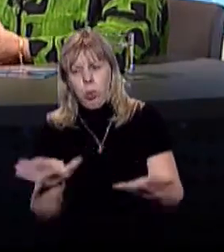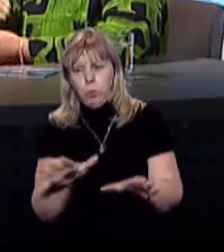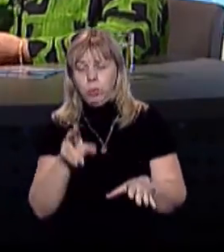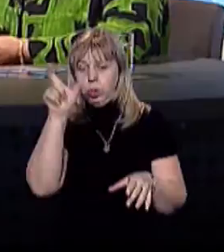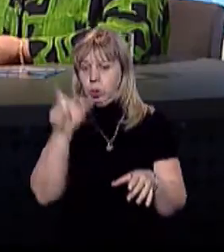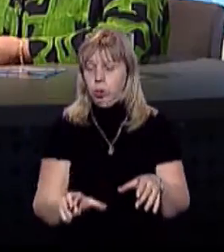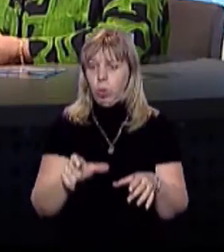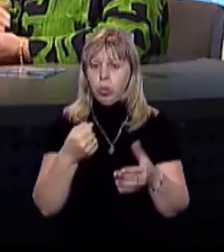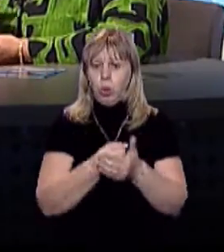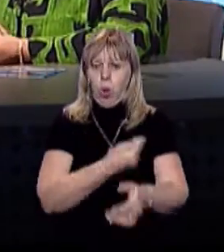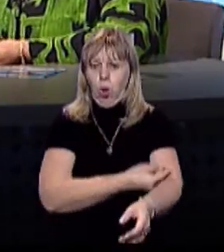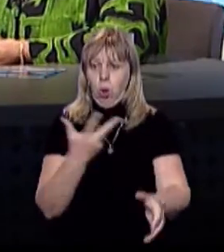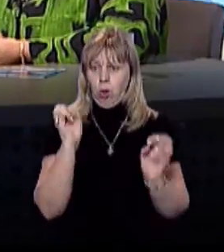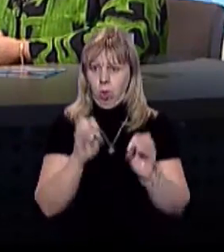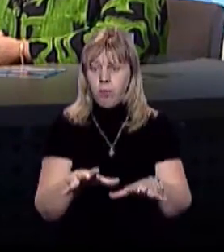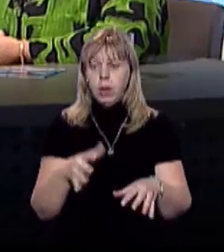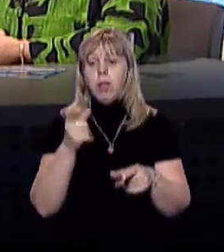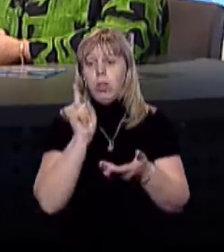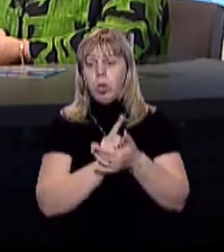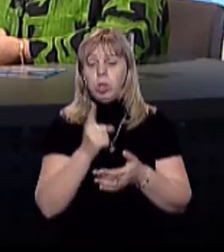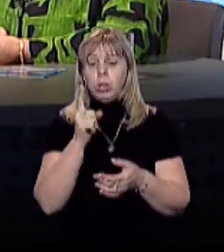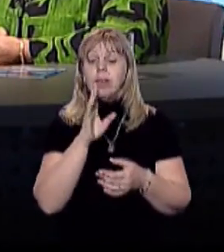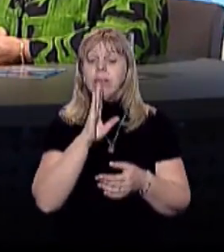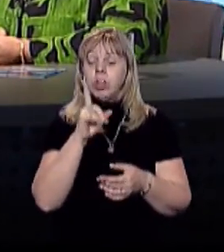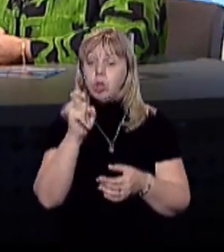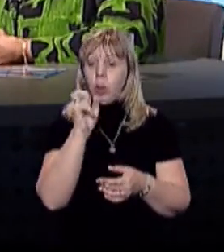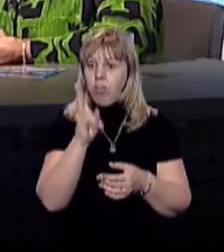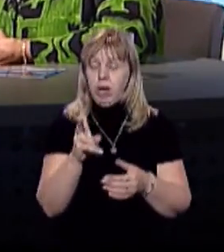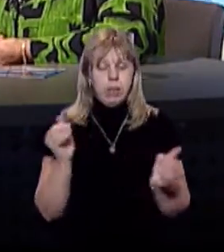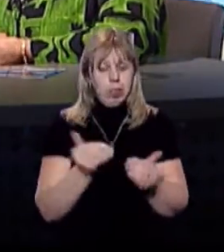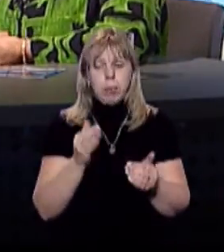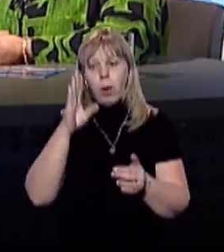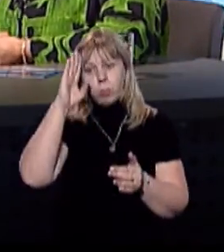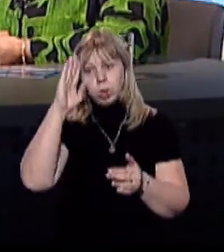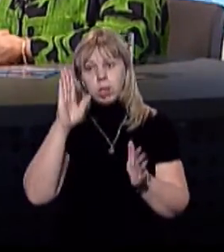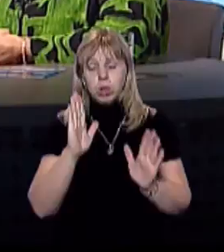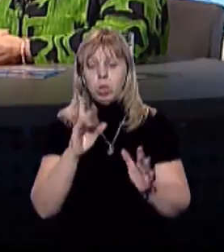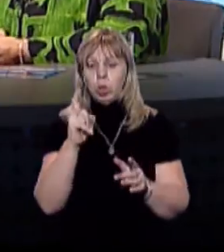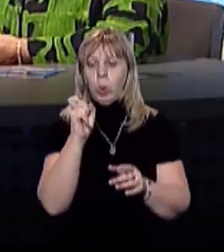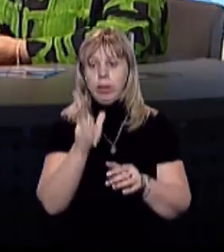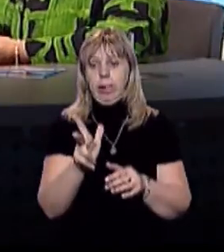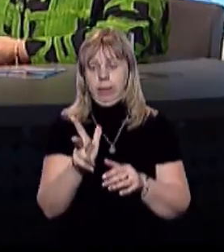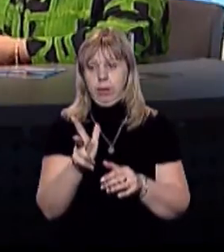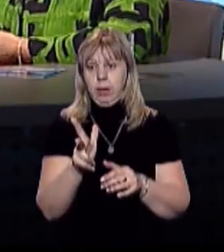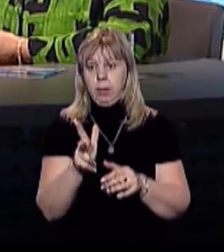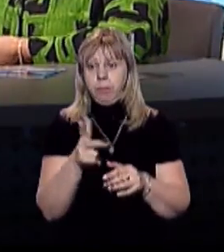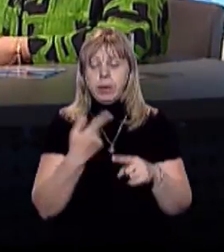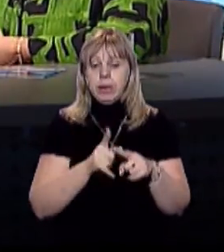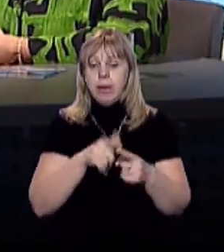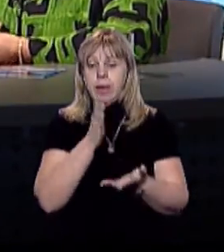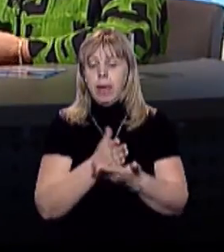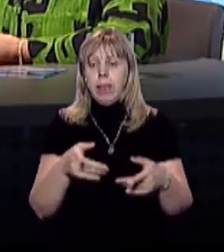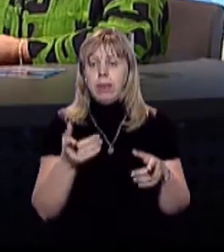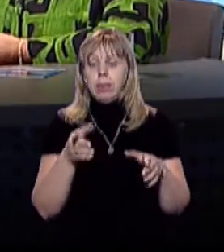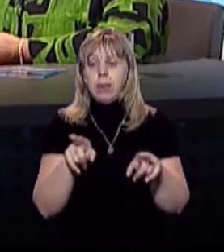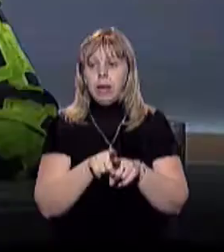донора до кроводачі. Він у жінок повинен бути 120, не менше, у чоловіків не менше, як 130. Це є